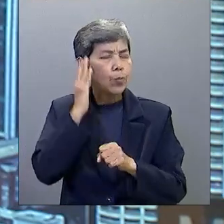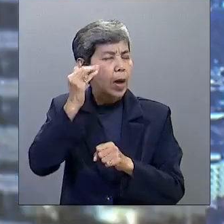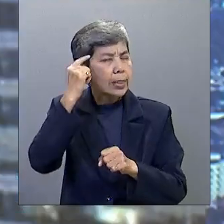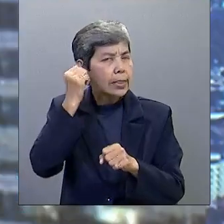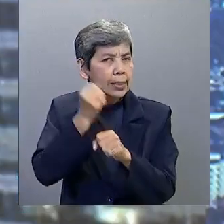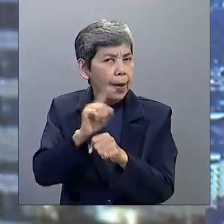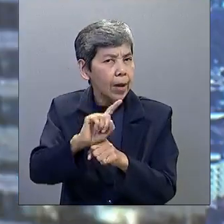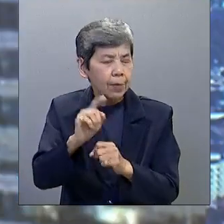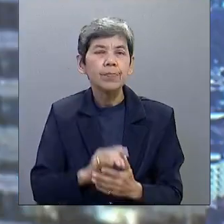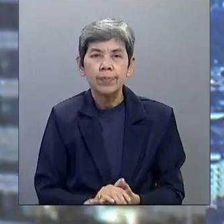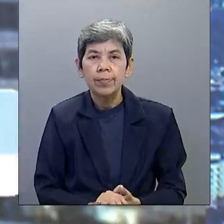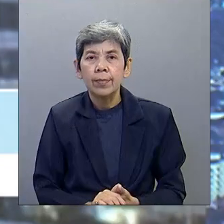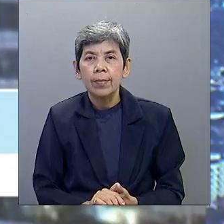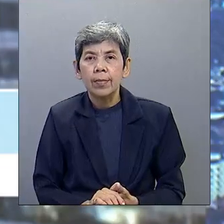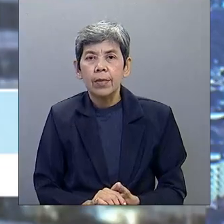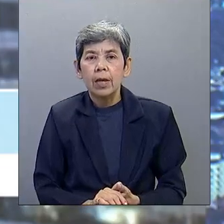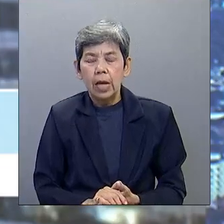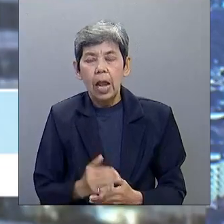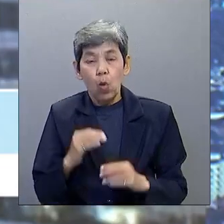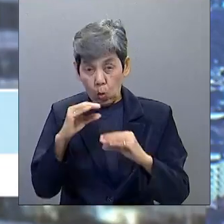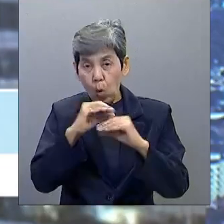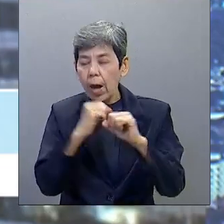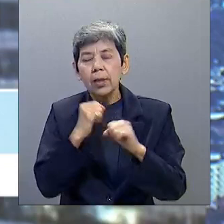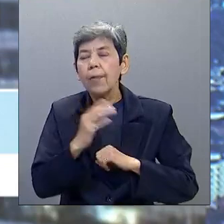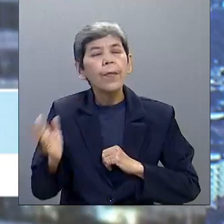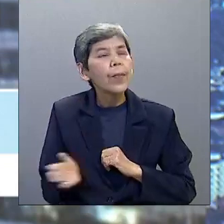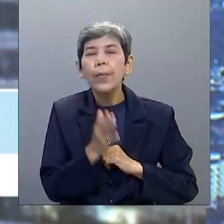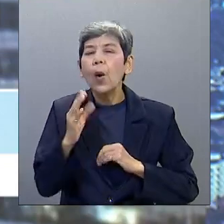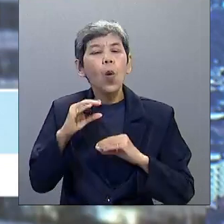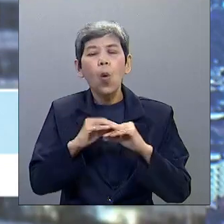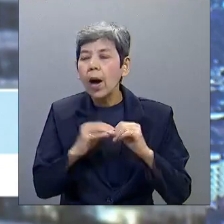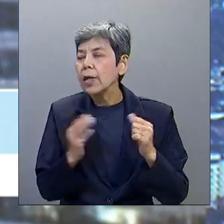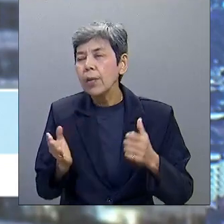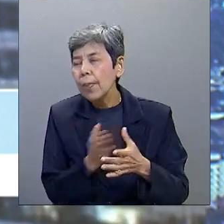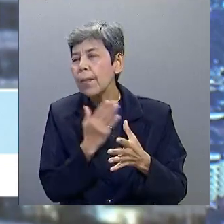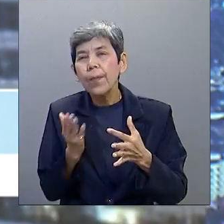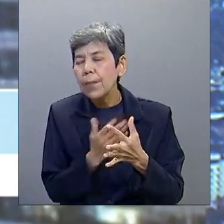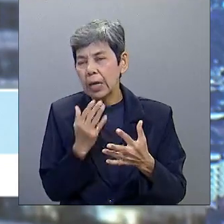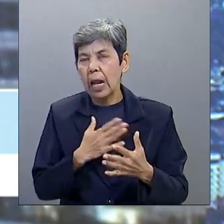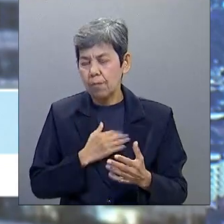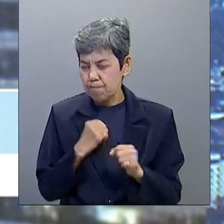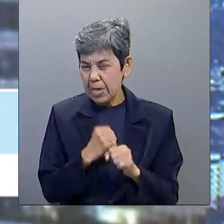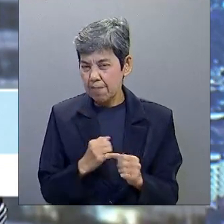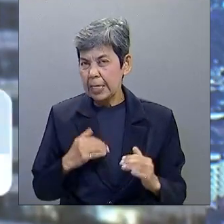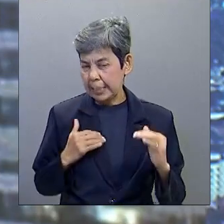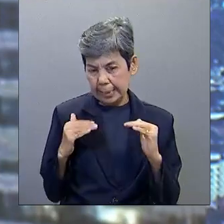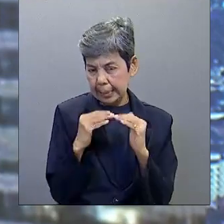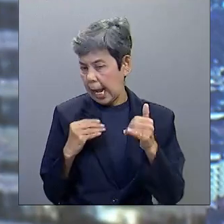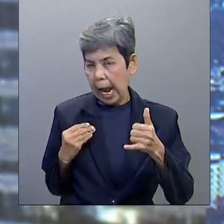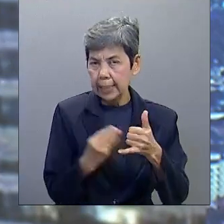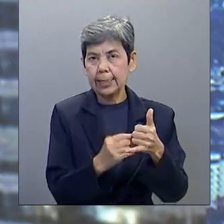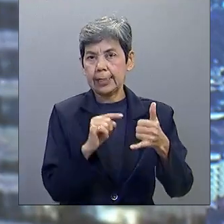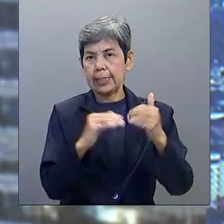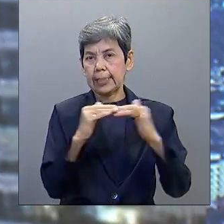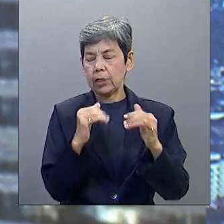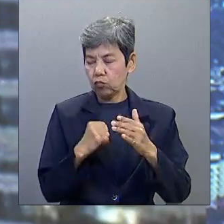คะ ก็จริงๆก็รันโครงการไปเรื่อยๆแล้วก็มองว่าหลักๆก็คือการผลักดันของเรื่องสิทธิสวัสดิการต่าง